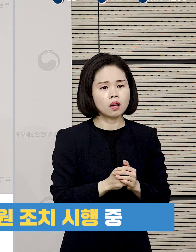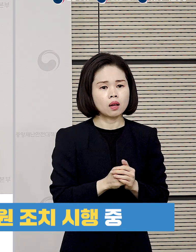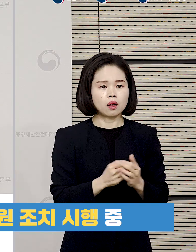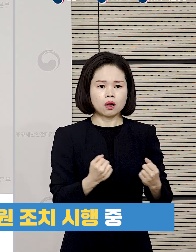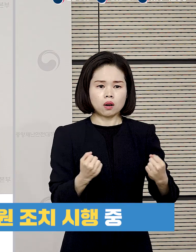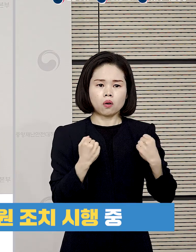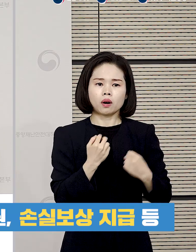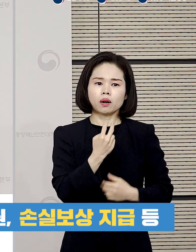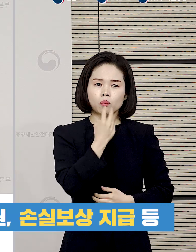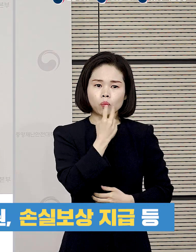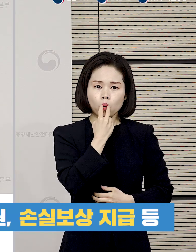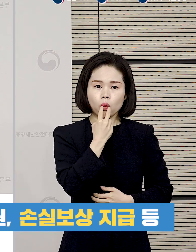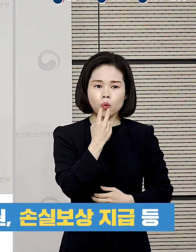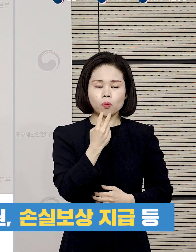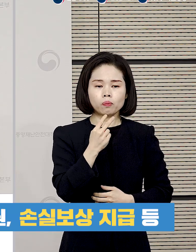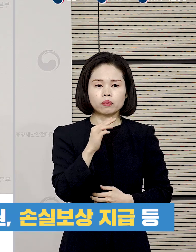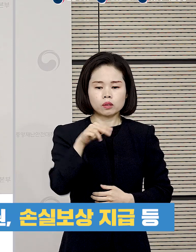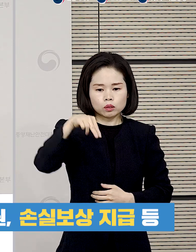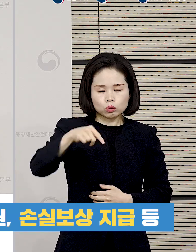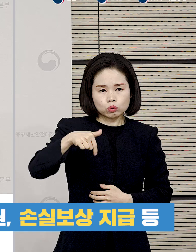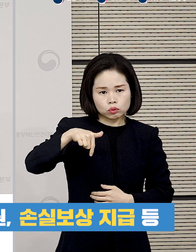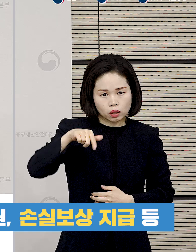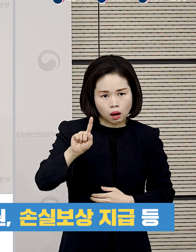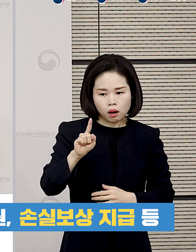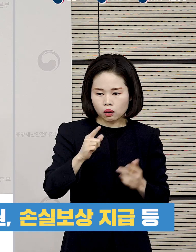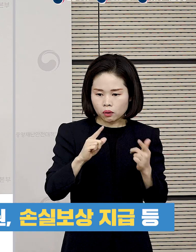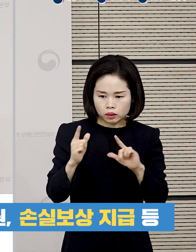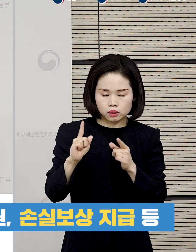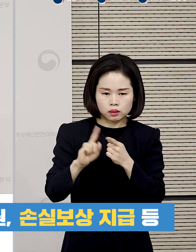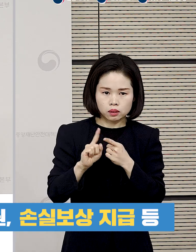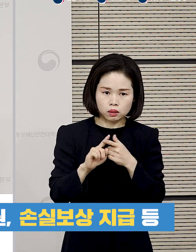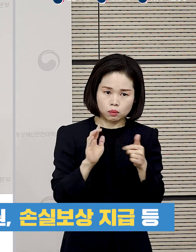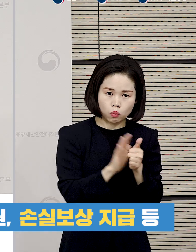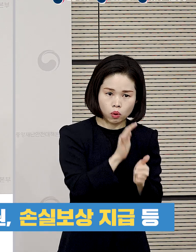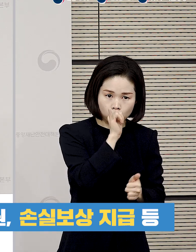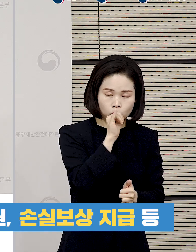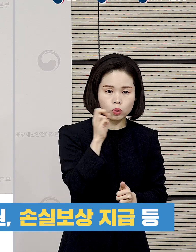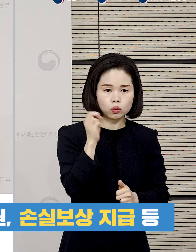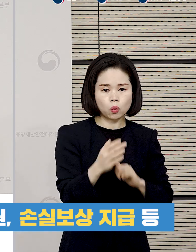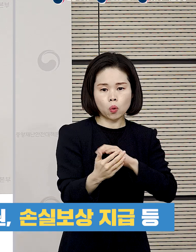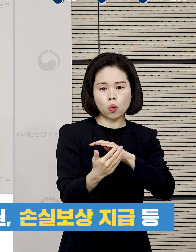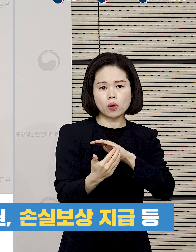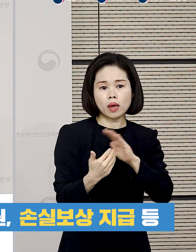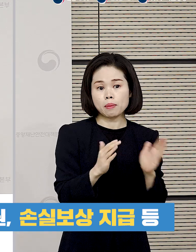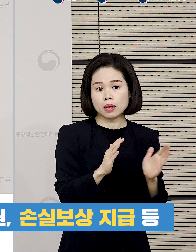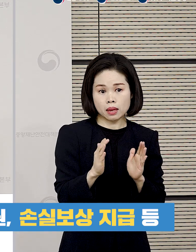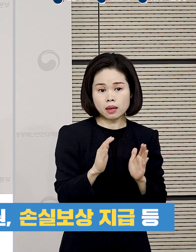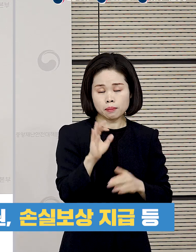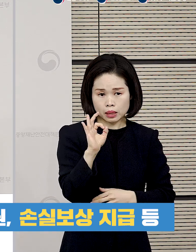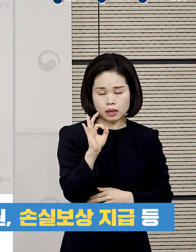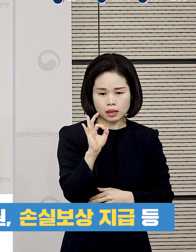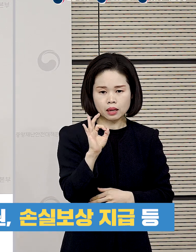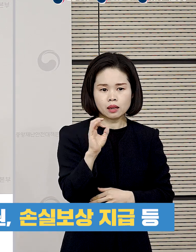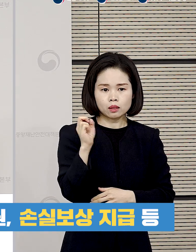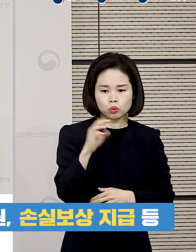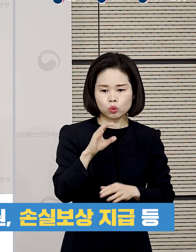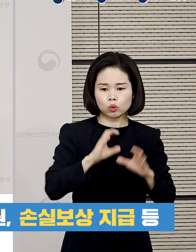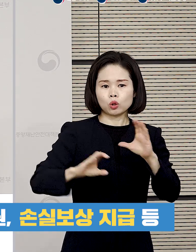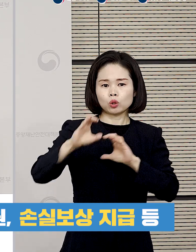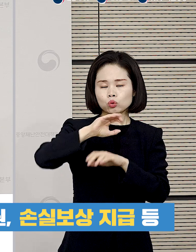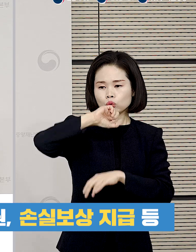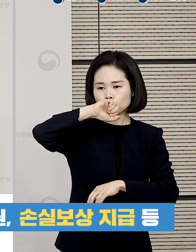있습니다. 그 건강보험의 여러 가지 수가들을 통해서 지원하는 방법,